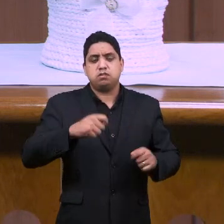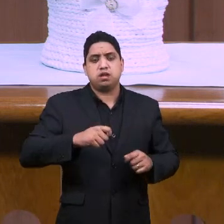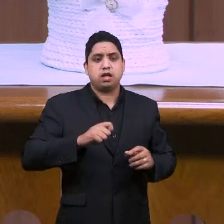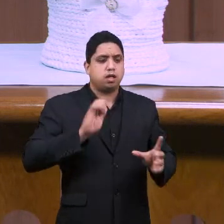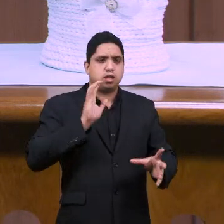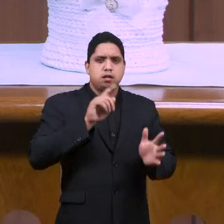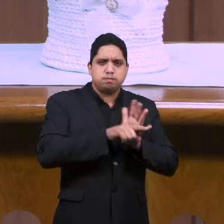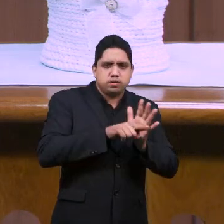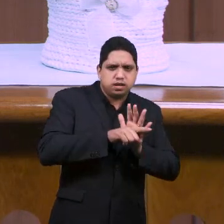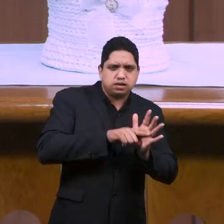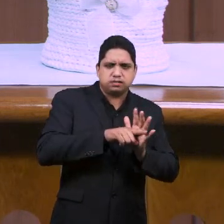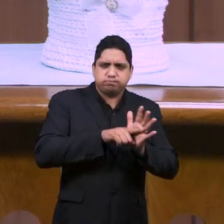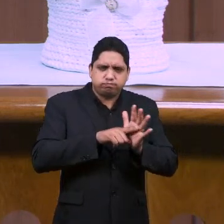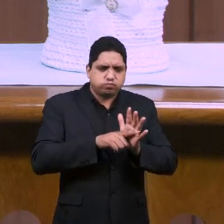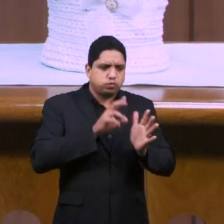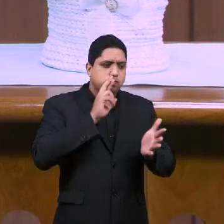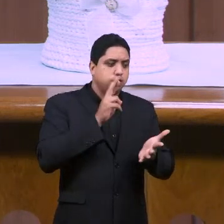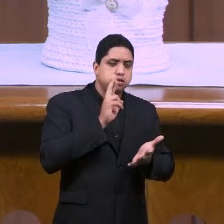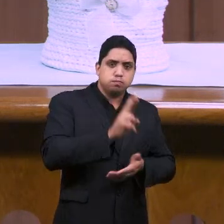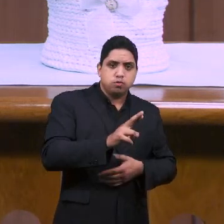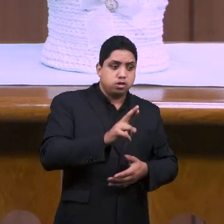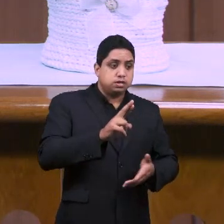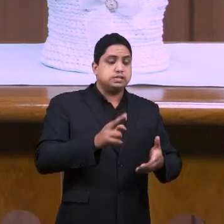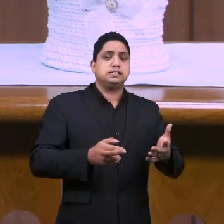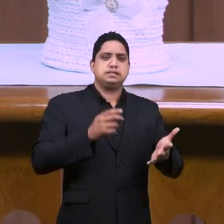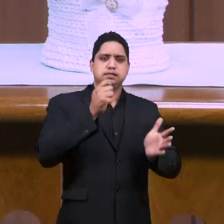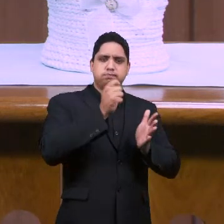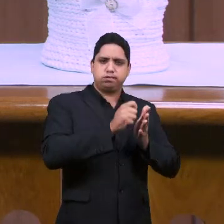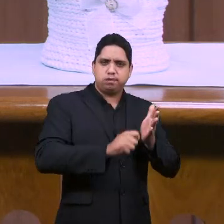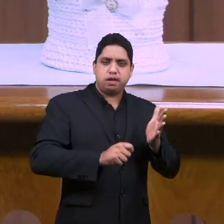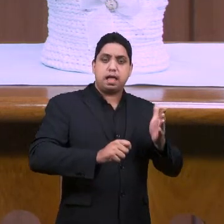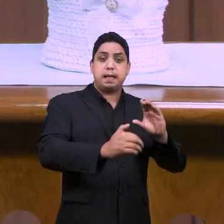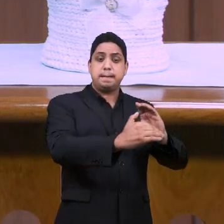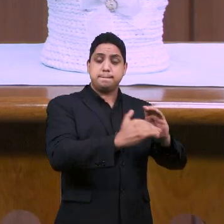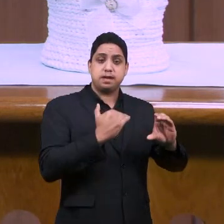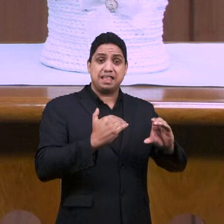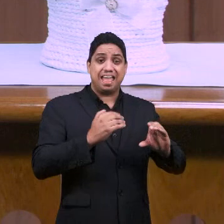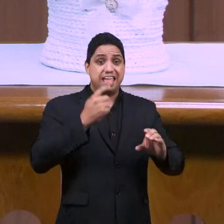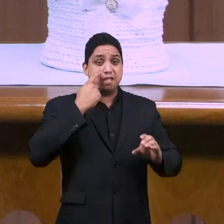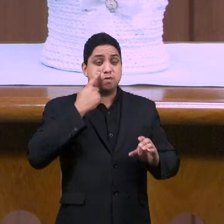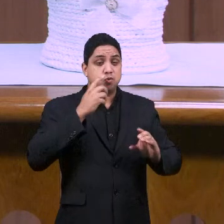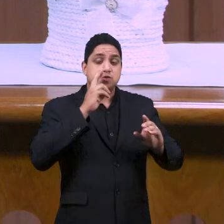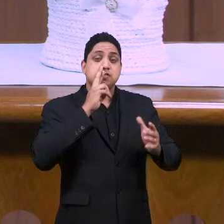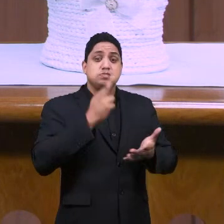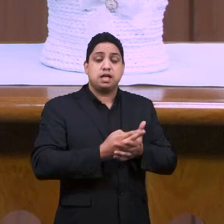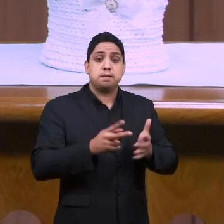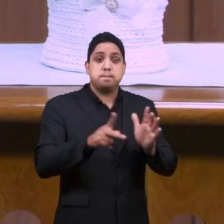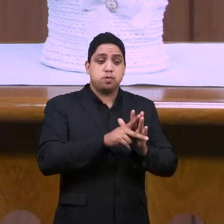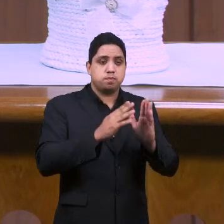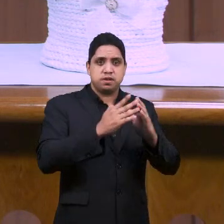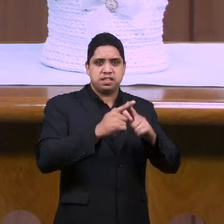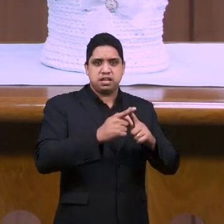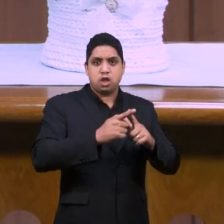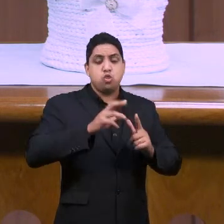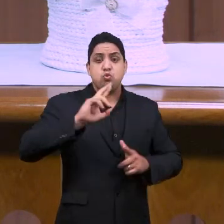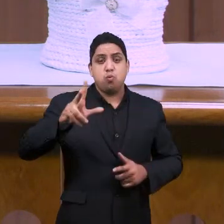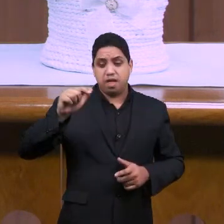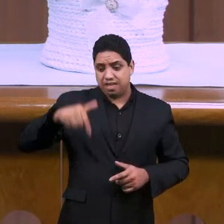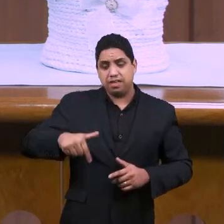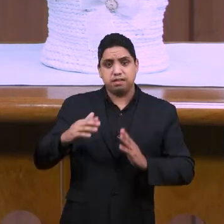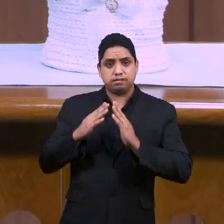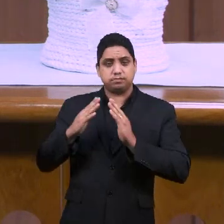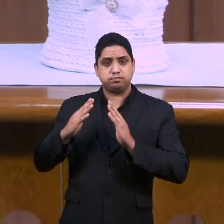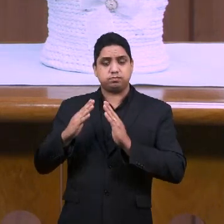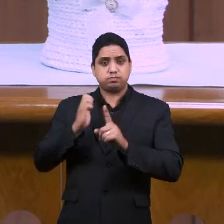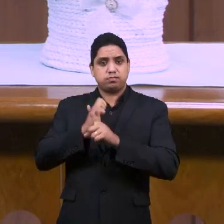faire et voyez les résultats dans votre église. Les résultats, ce n'est pas ici pour l'école biblique